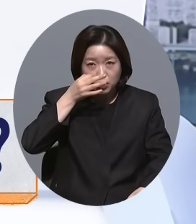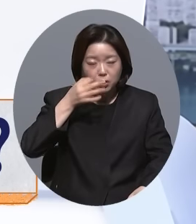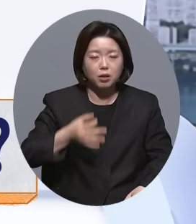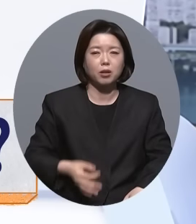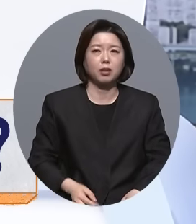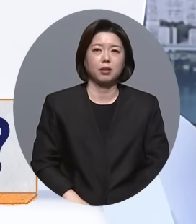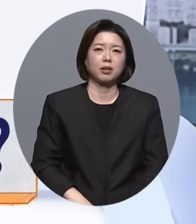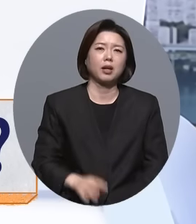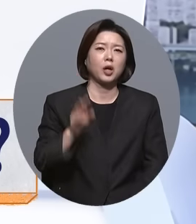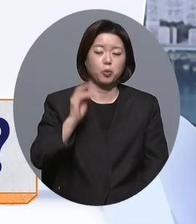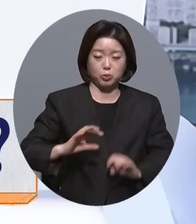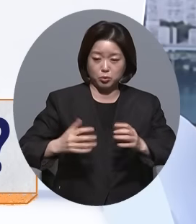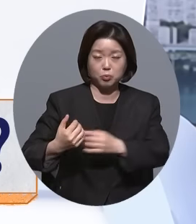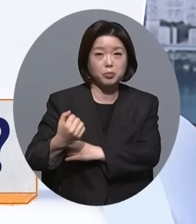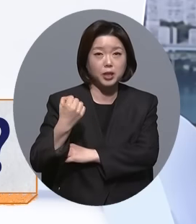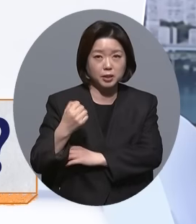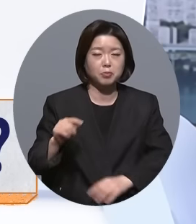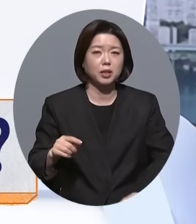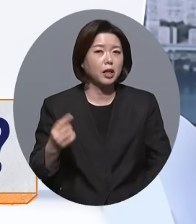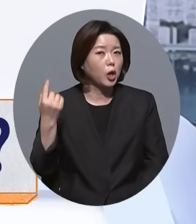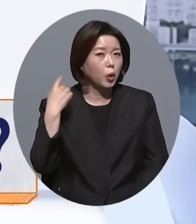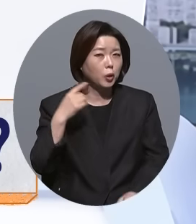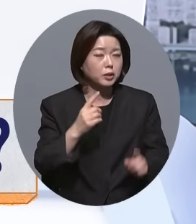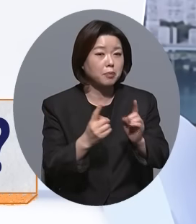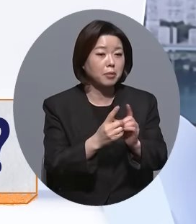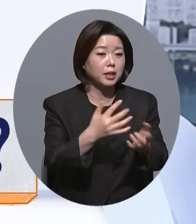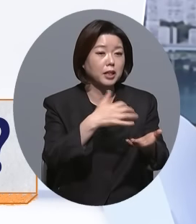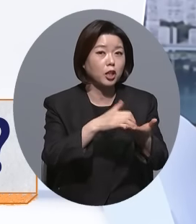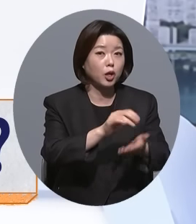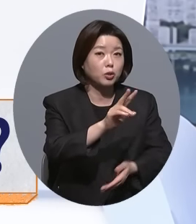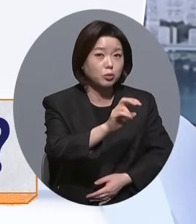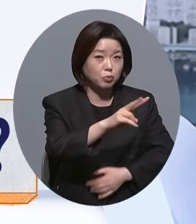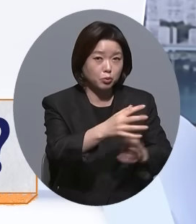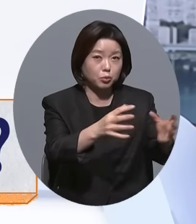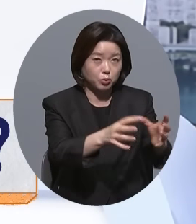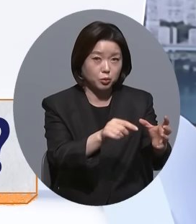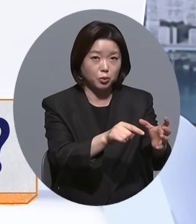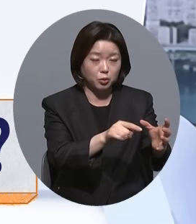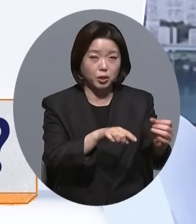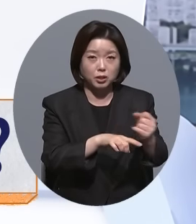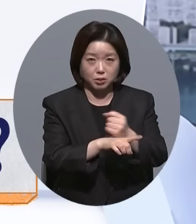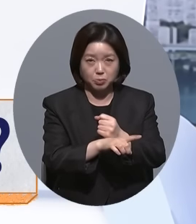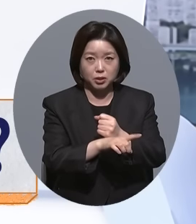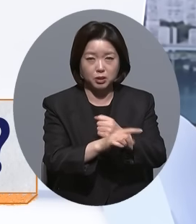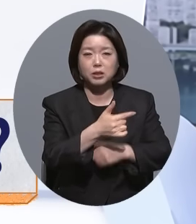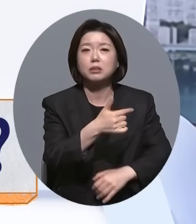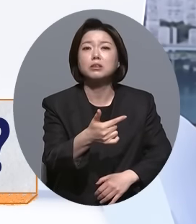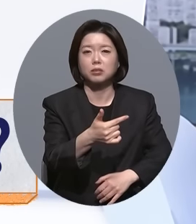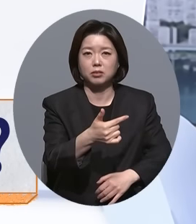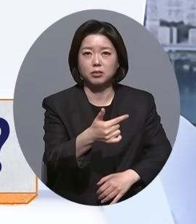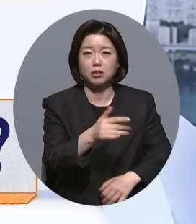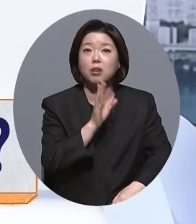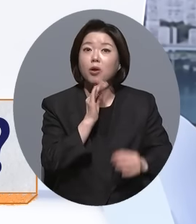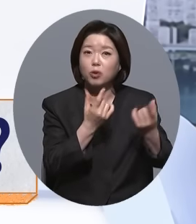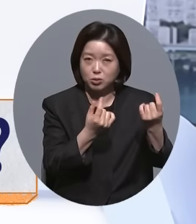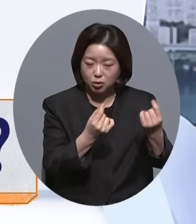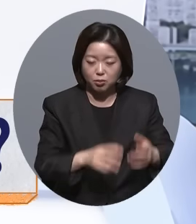혹시 국민의힘이 지금 어제 만난 22명이라는 숫자의 의미도 굉장히 크고 뭐